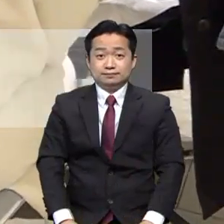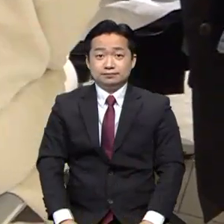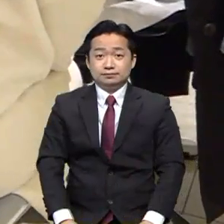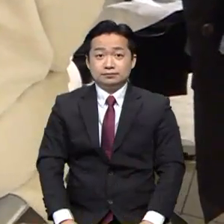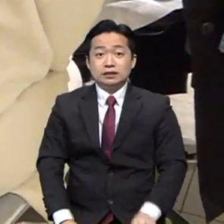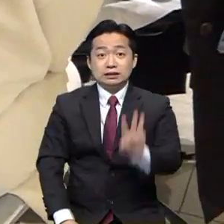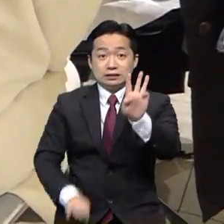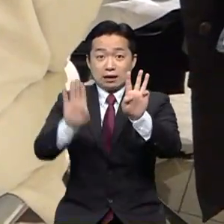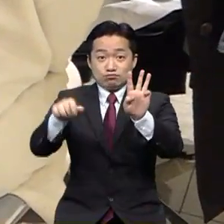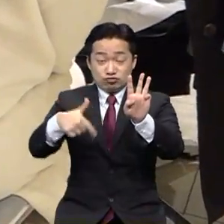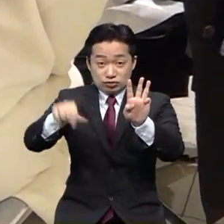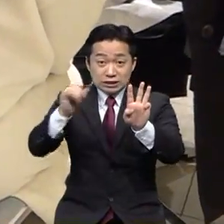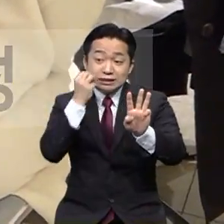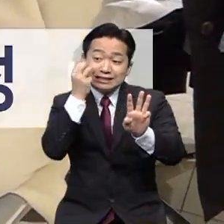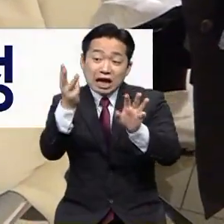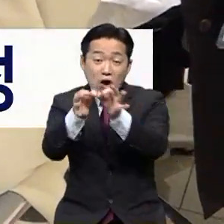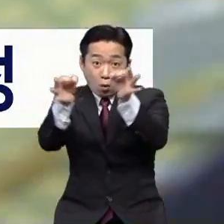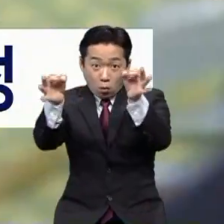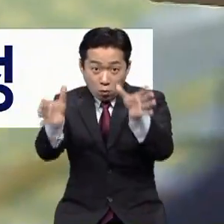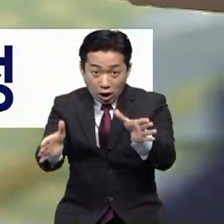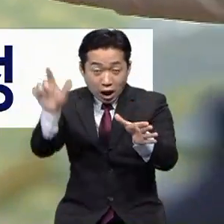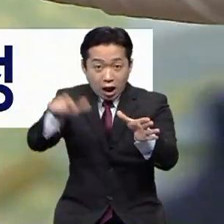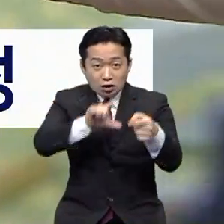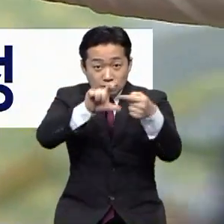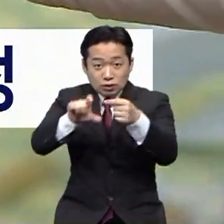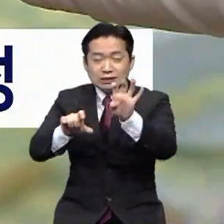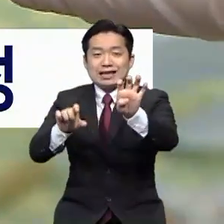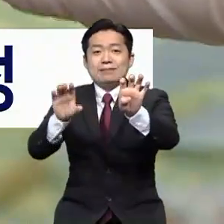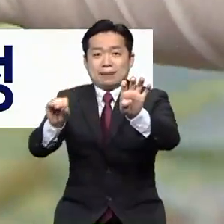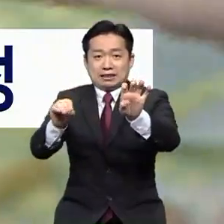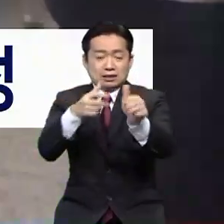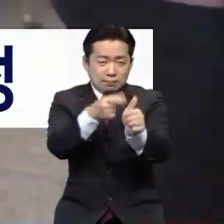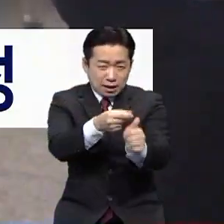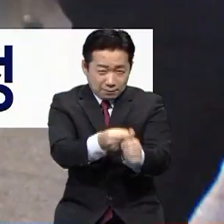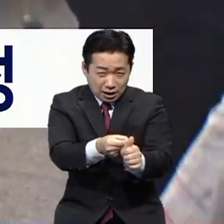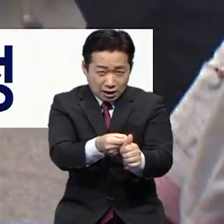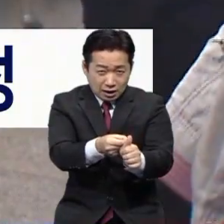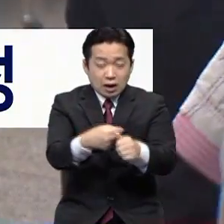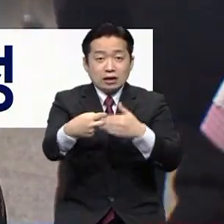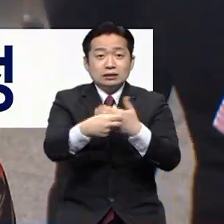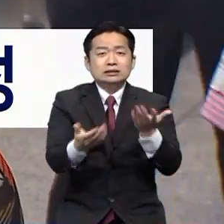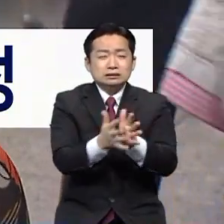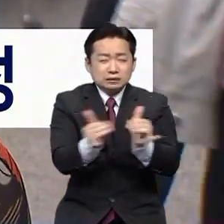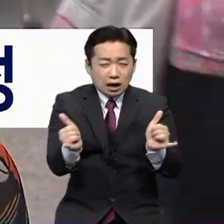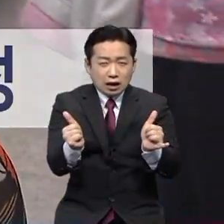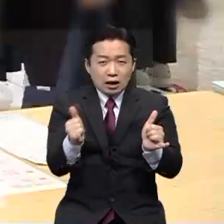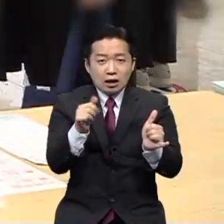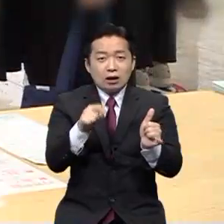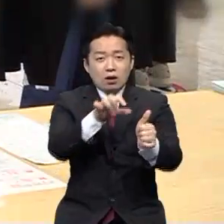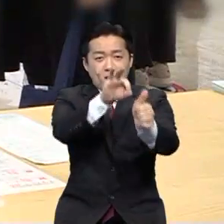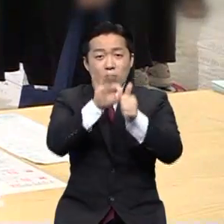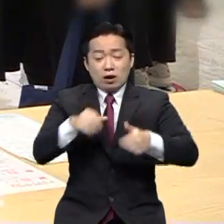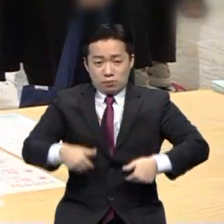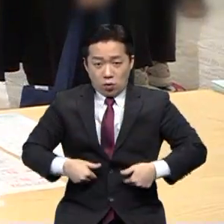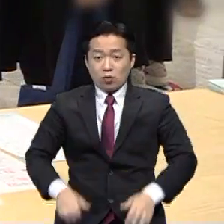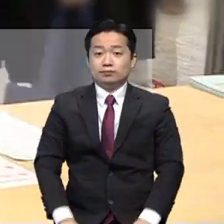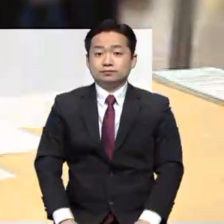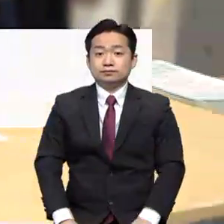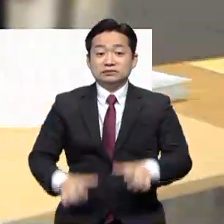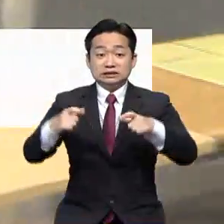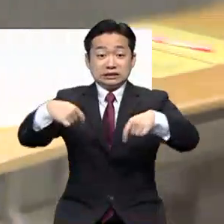3분기 석 달 내내 하루 평균 40만 명 가까이 접종 하기 위한 의료 인력 확보도 관건입니다 주 자체에서